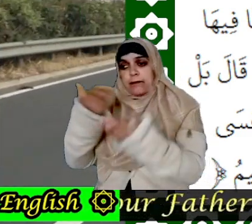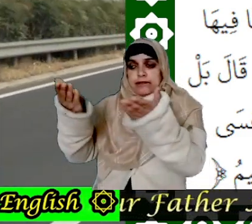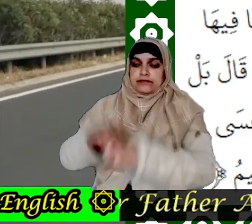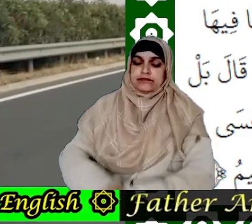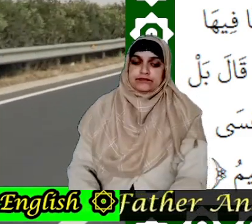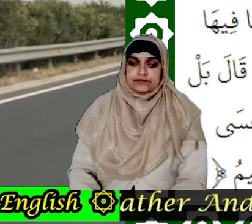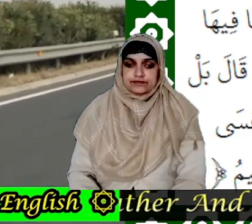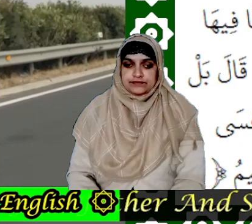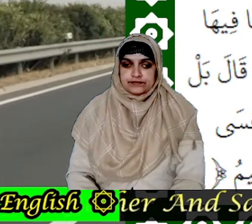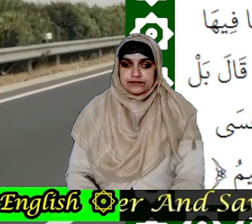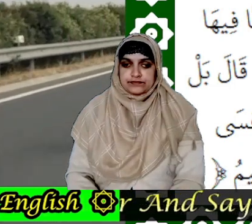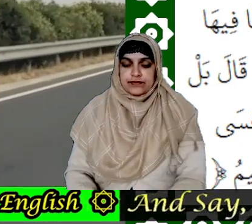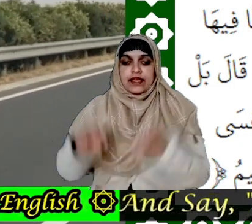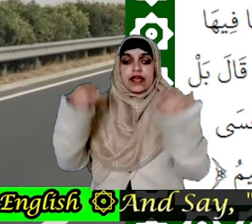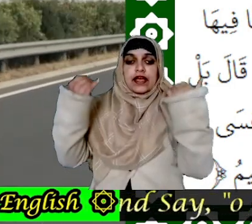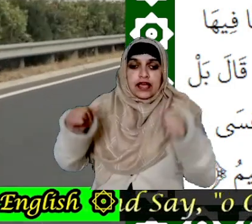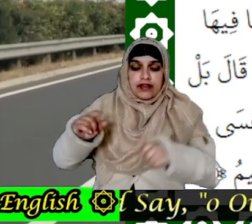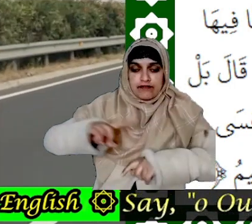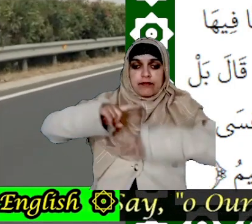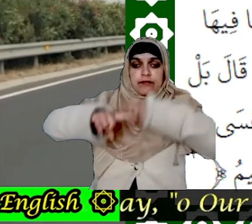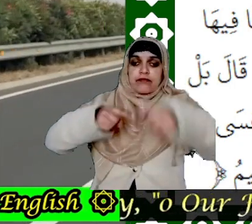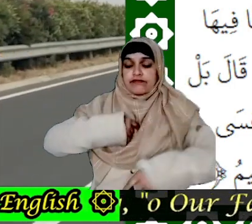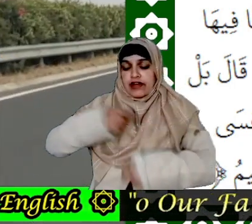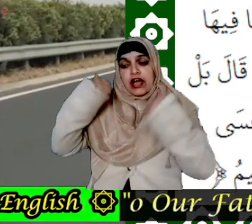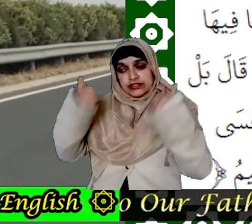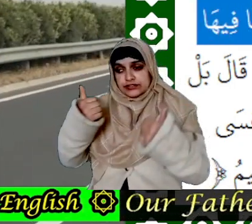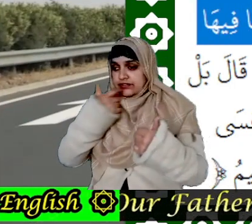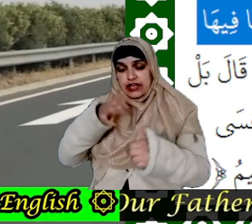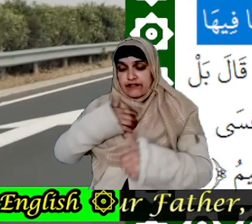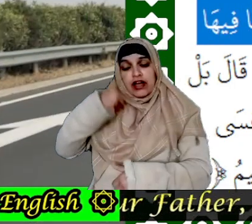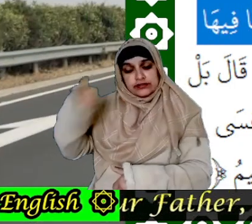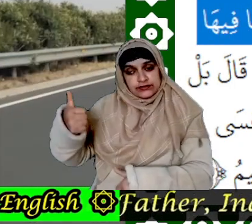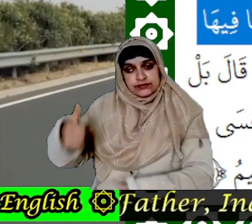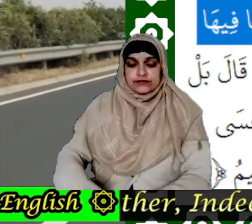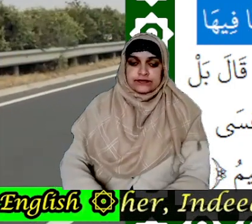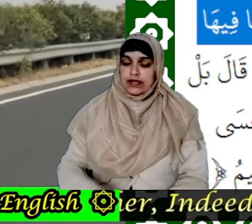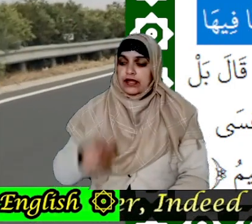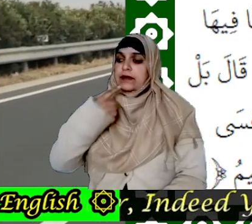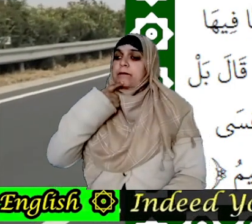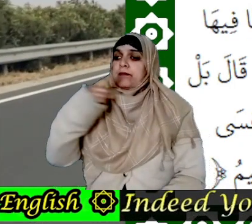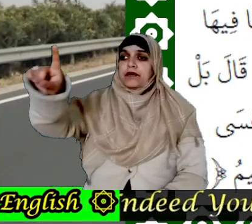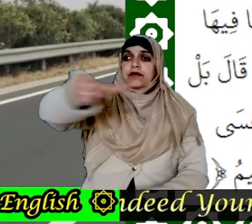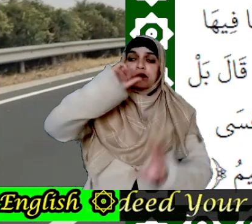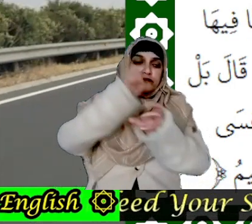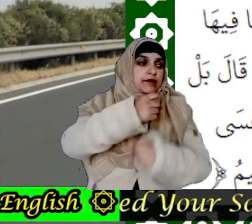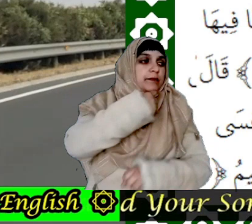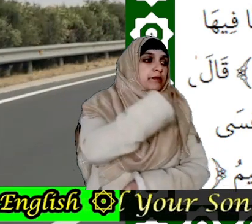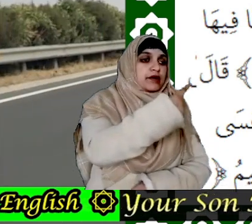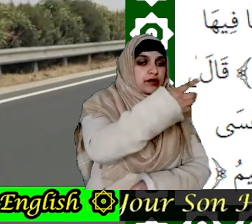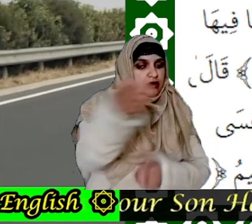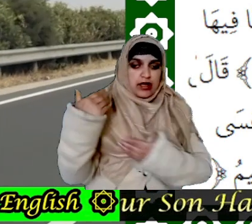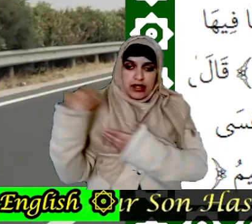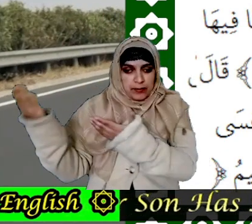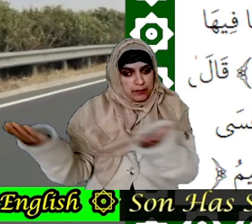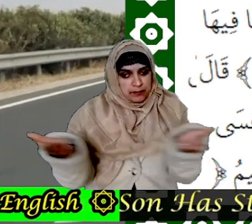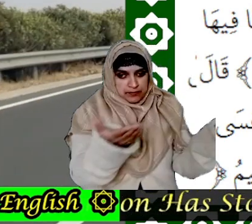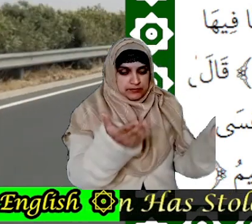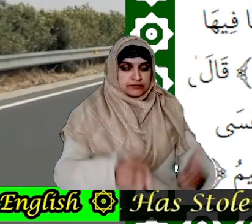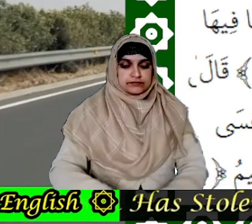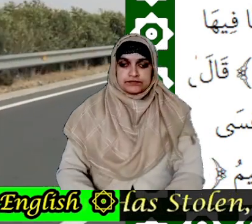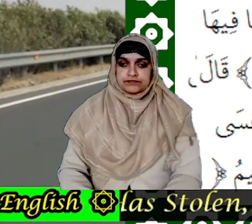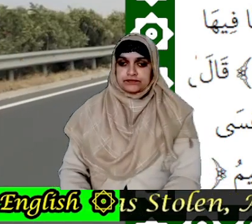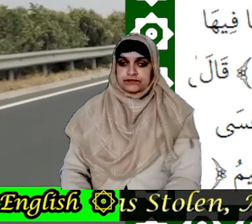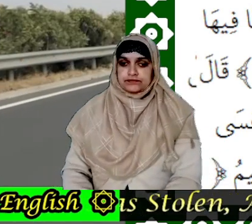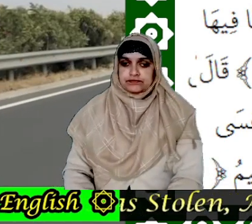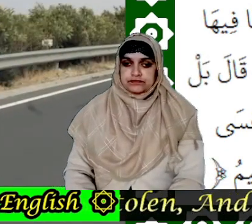المدافع جانين والرغن دا غافت خو الجنين كيس جر. والعير أهلي عيري